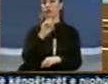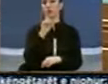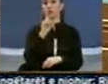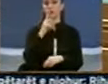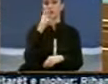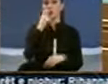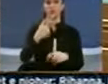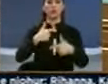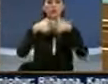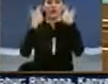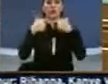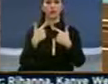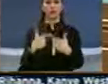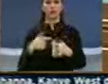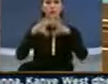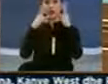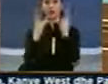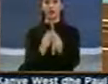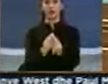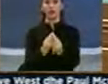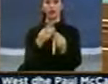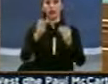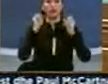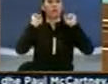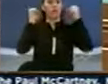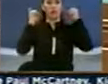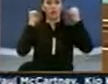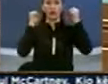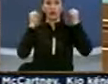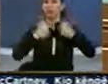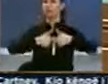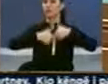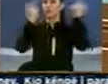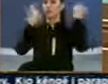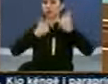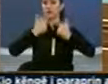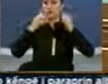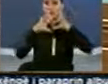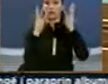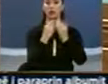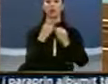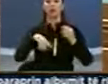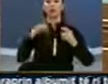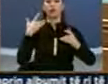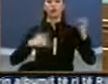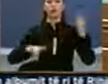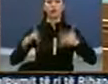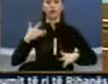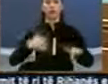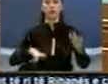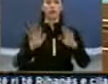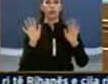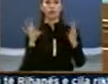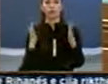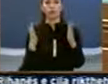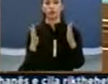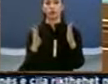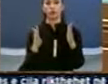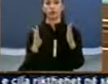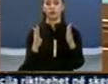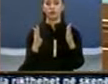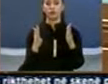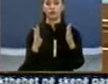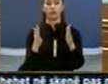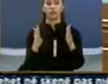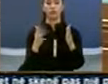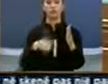pa, çdo gjë është e dukshme dhe askush nuk mund të ikë përgjegjësisë. Kushdo qoftë ai. Askush nuk